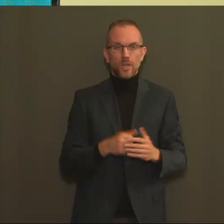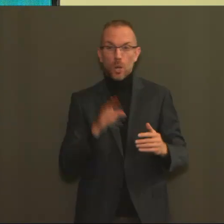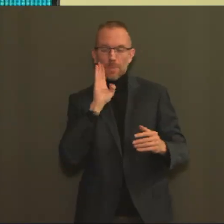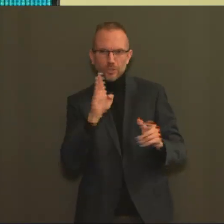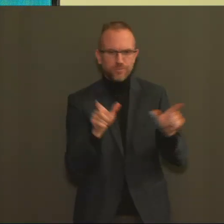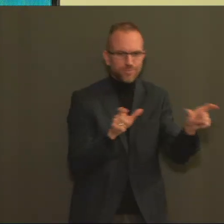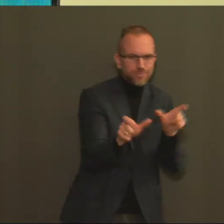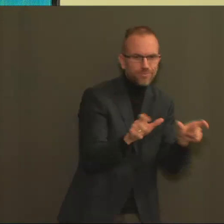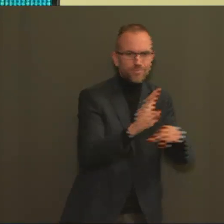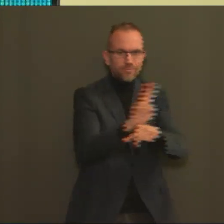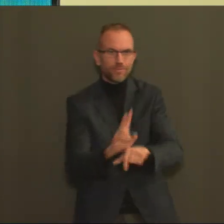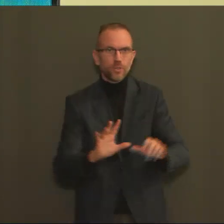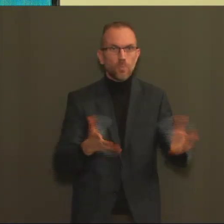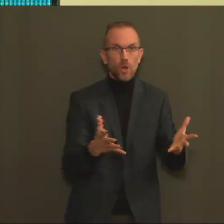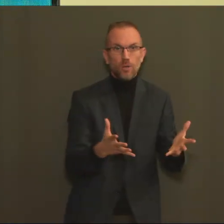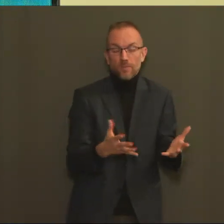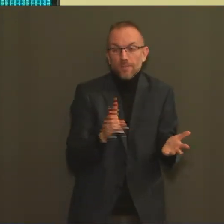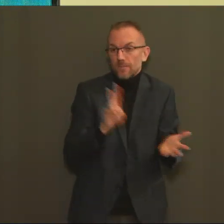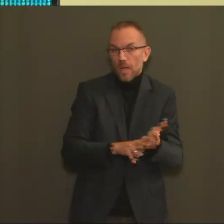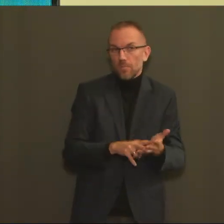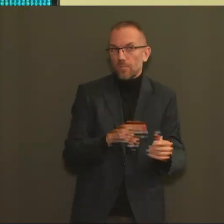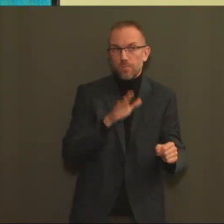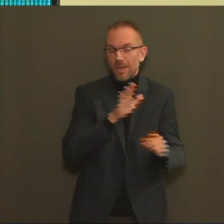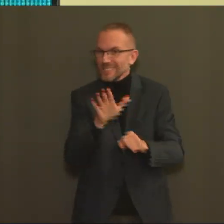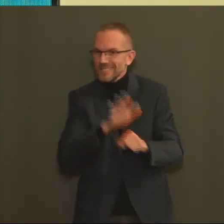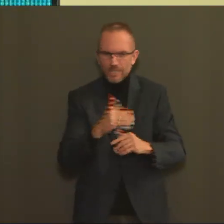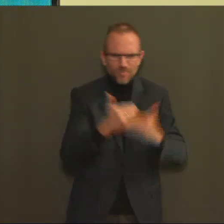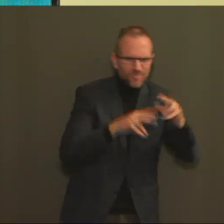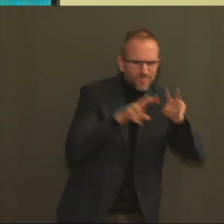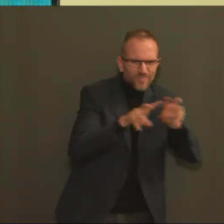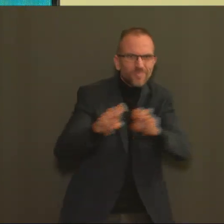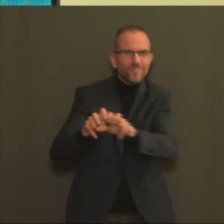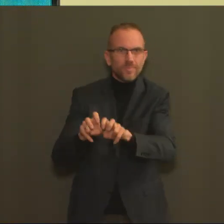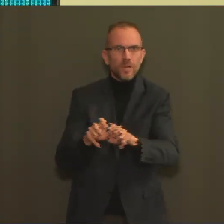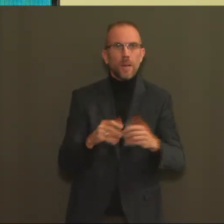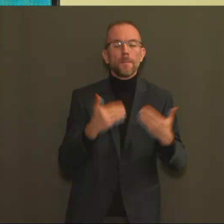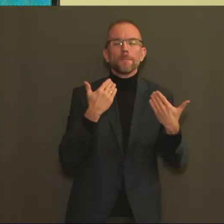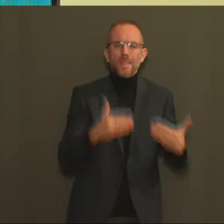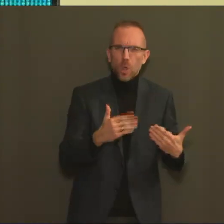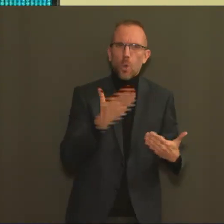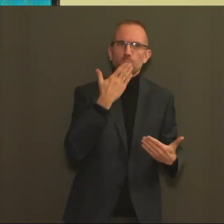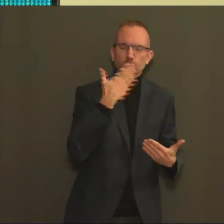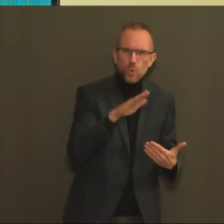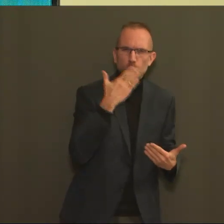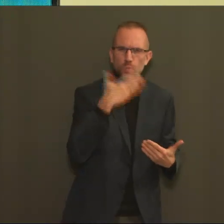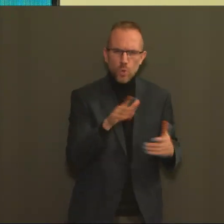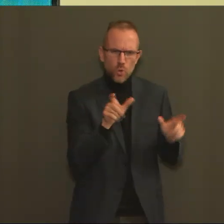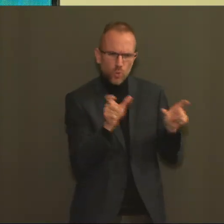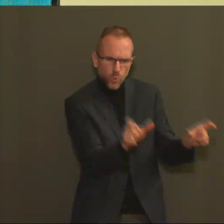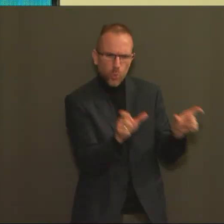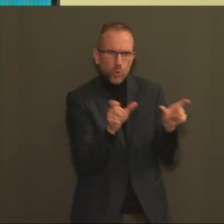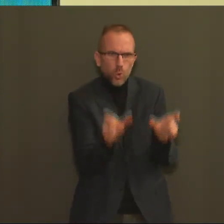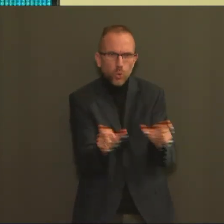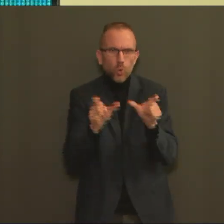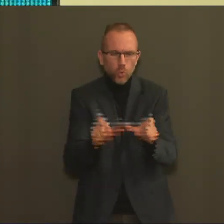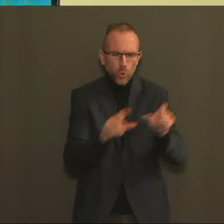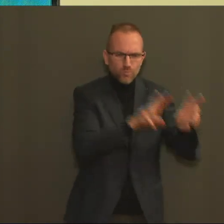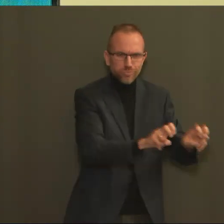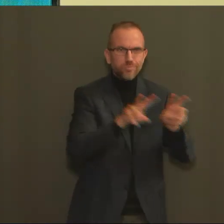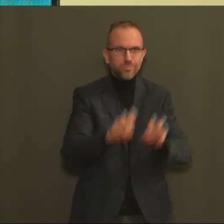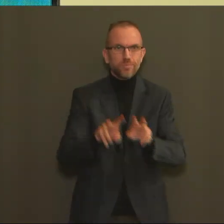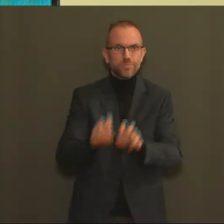keske met nou die is het inpakken circuits gaat als een figuur pro's en weet ook wat duitsland in mooie door nee produceren